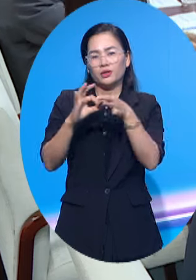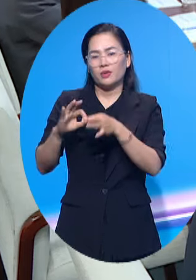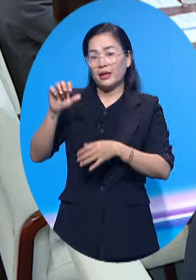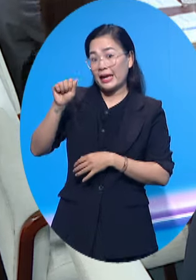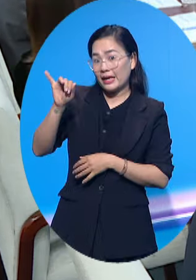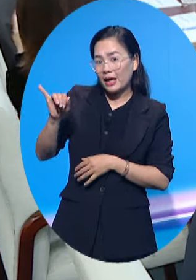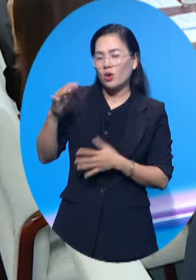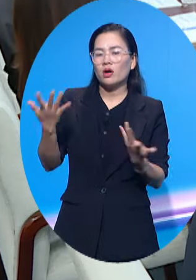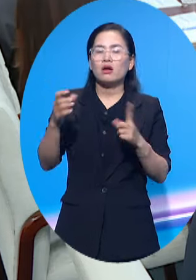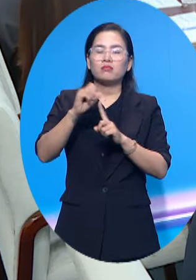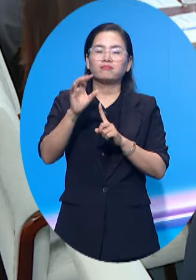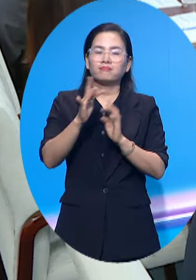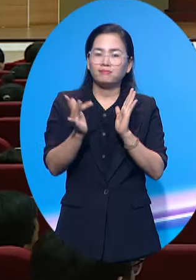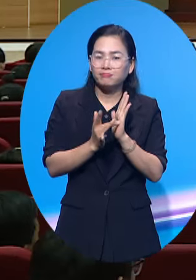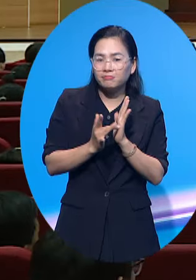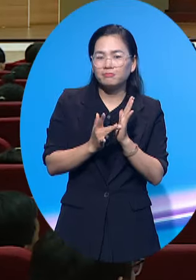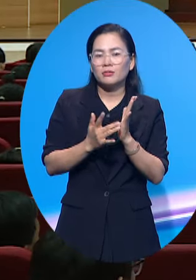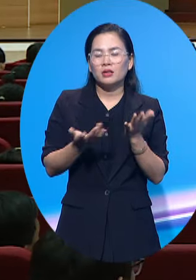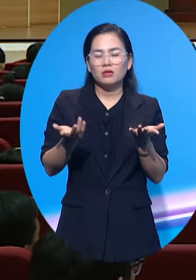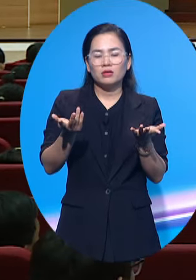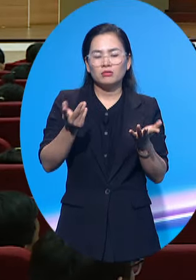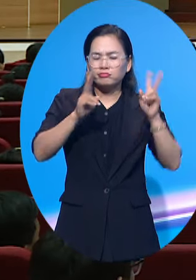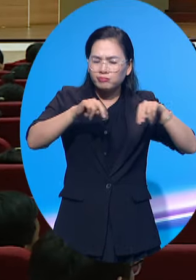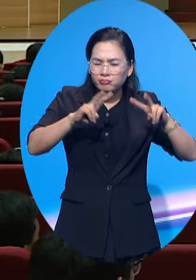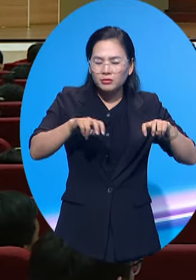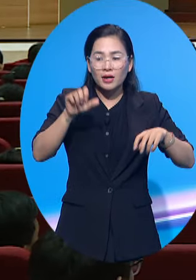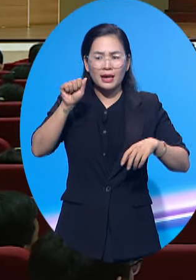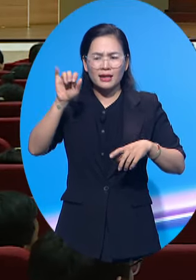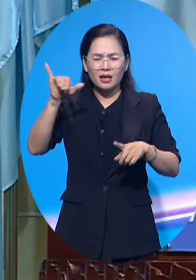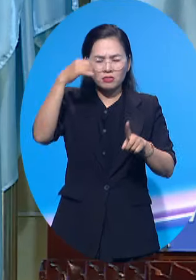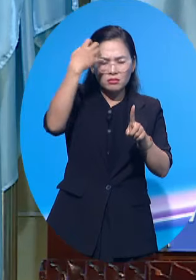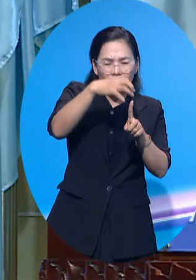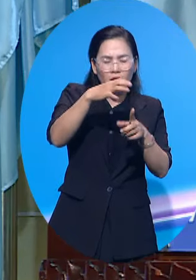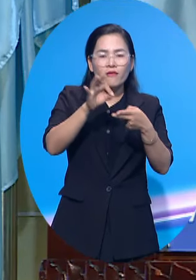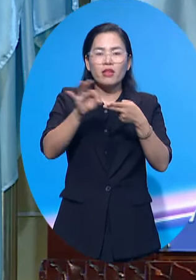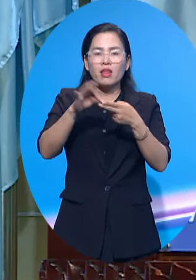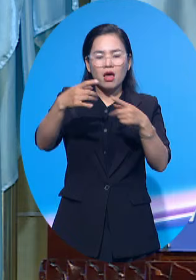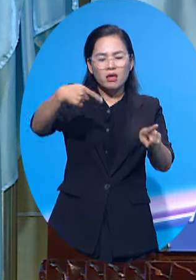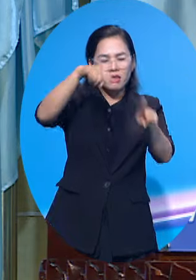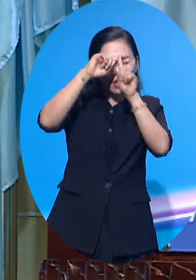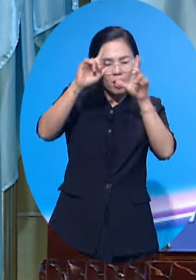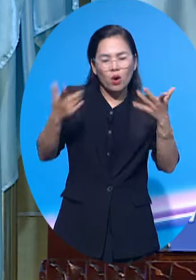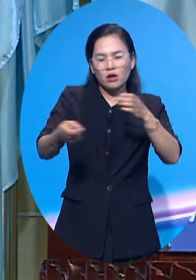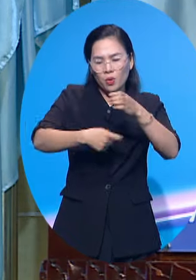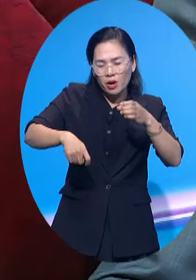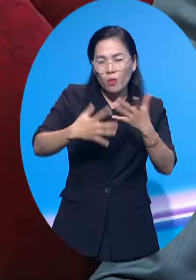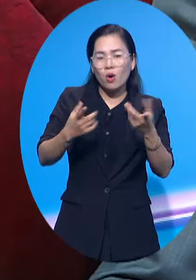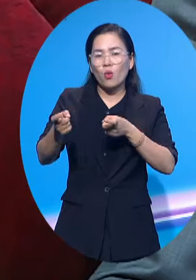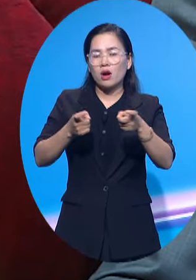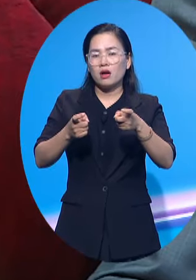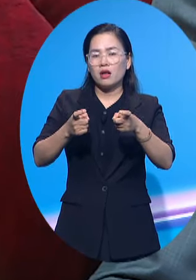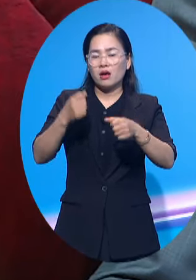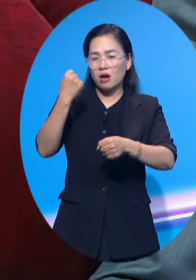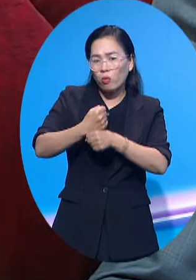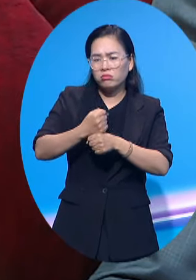nghệ thông tin, đặc biệt nghiên cứu và phát triển ứng dụng AI trong giải quyết các vấn đề lớn của ngành y tế, nông nghiệp, quản lý hành chính công,